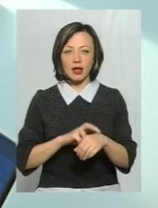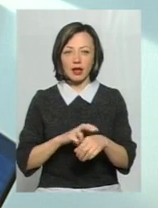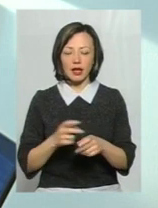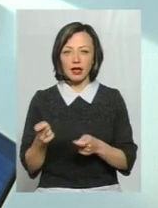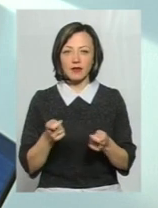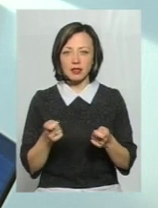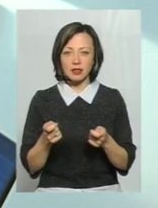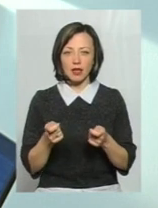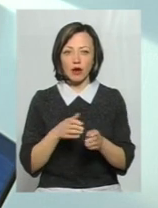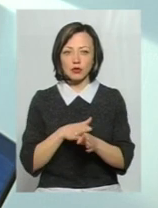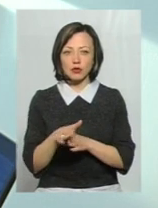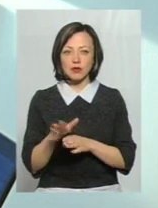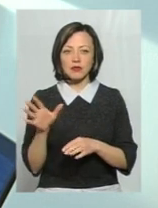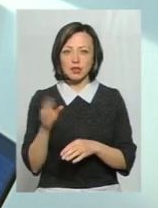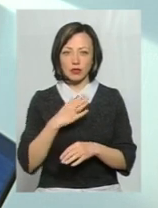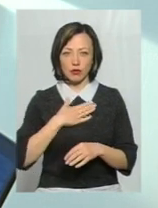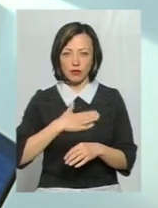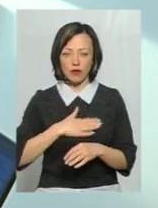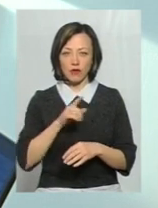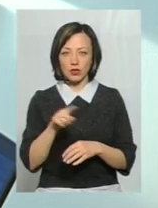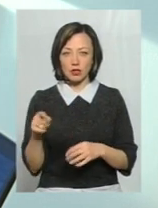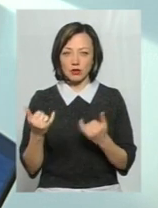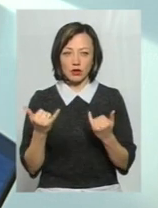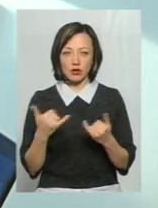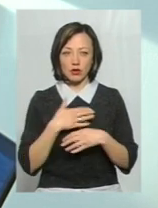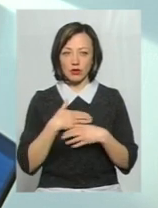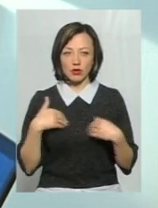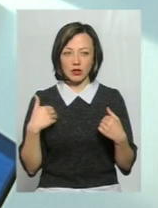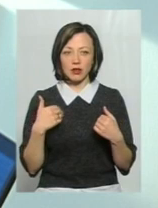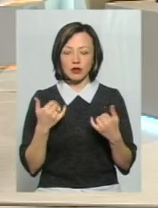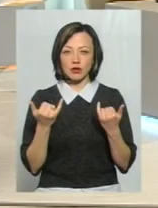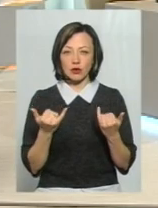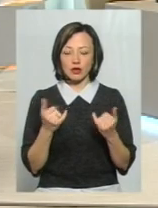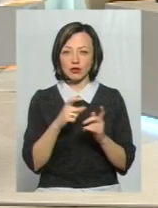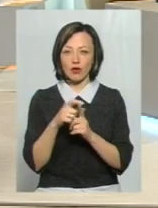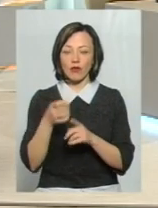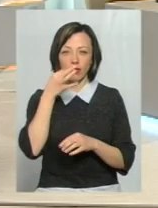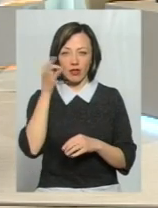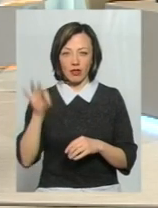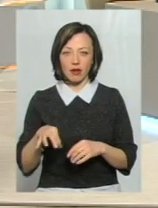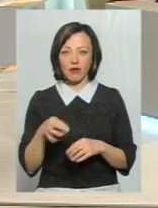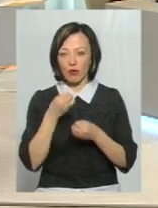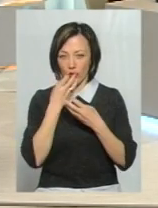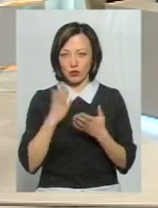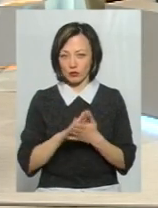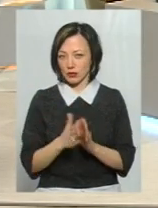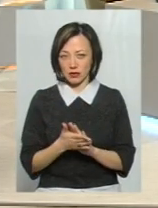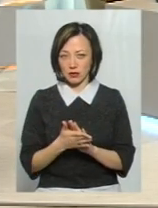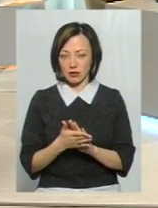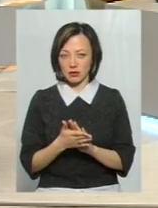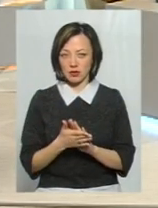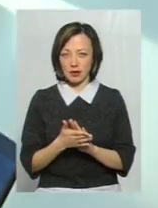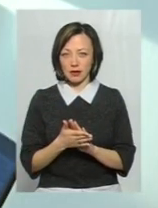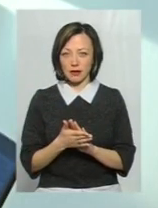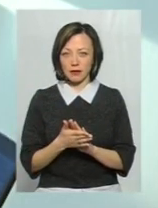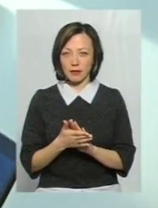керівництво лікарів абсолютно все задовольняє. Вони сьогодні, я не хотів би слово сказати, в шоколаді. Ну, повірте, вони в хорошому шоколаді, верхівка.